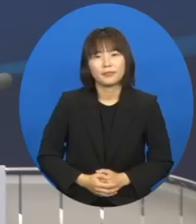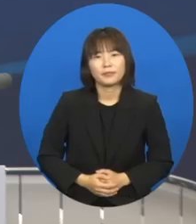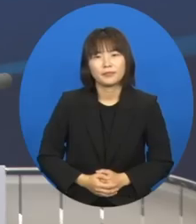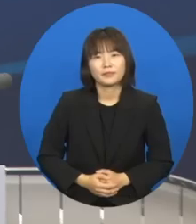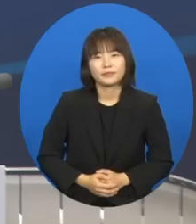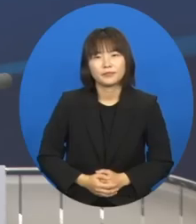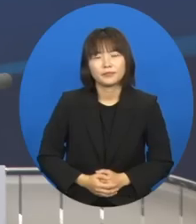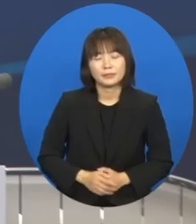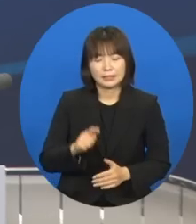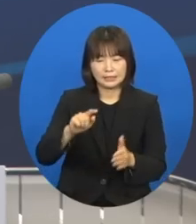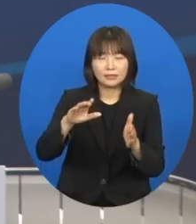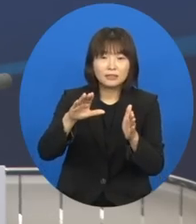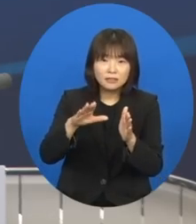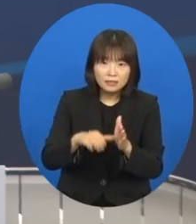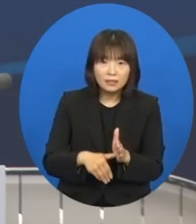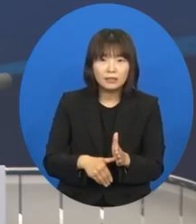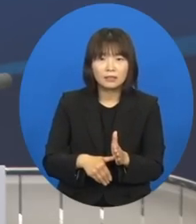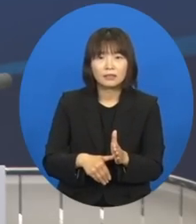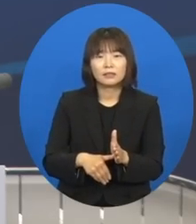제가 그때